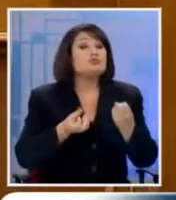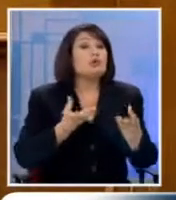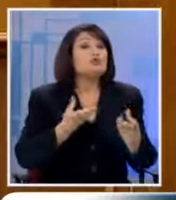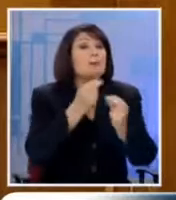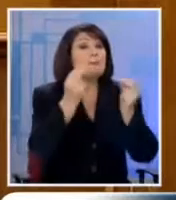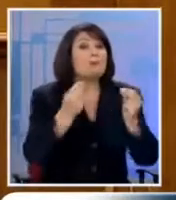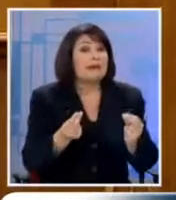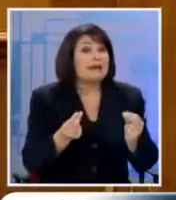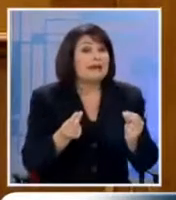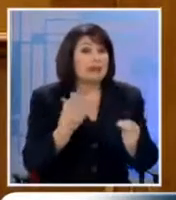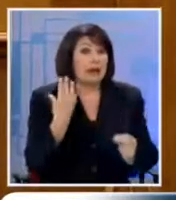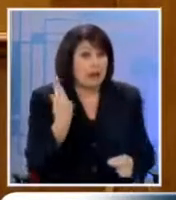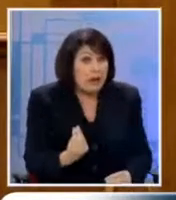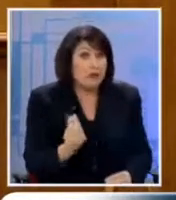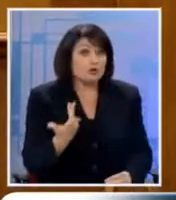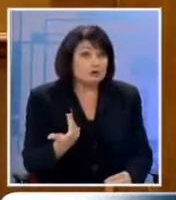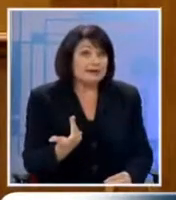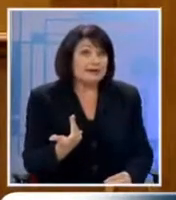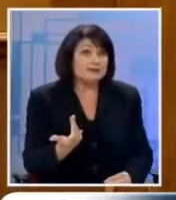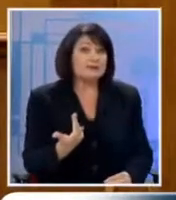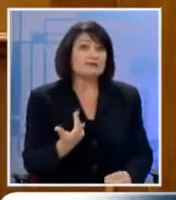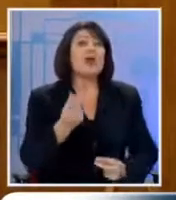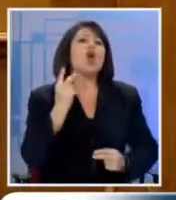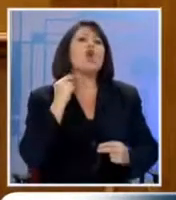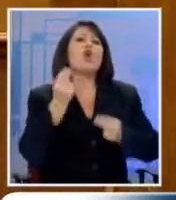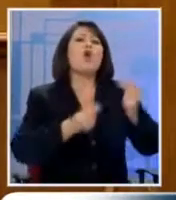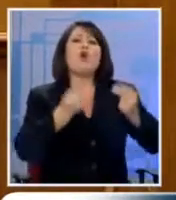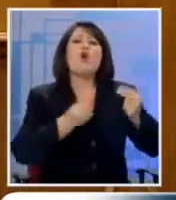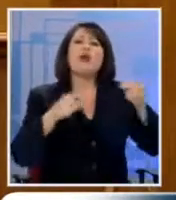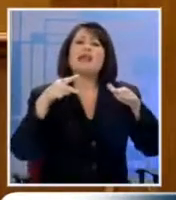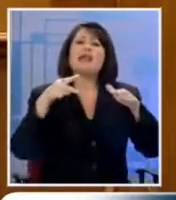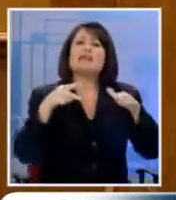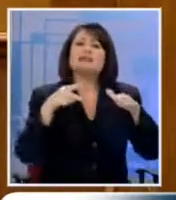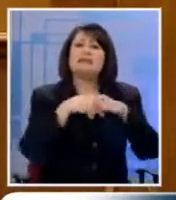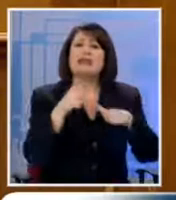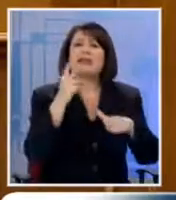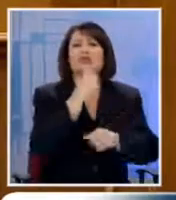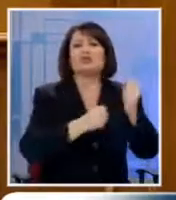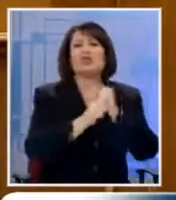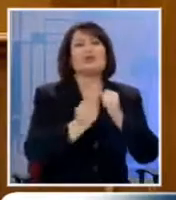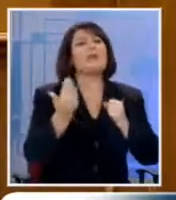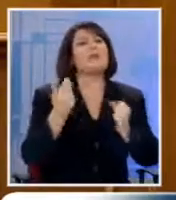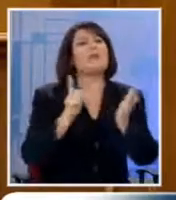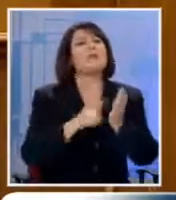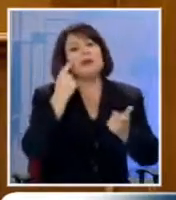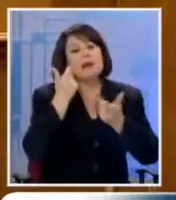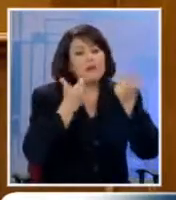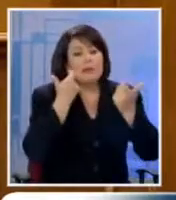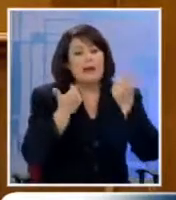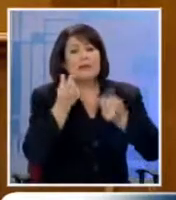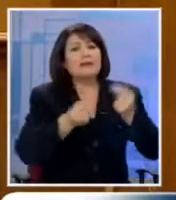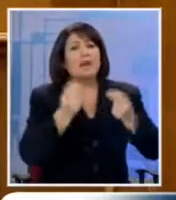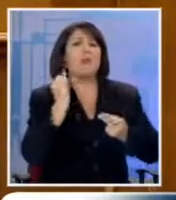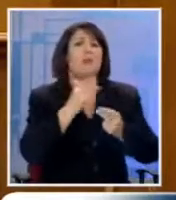τουρισμού. Ένα τέτοιο θα μπορούσε να είναι οι δορυφόροι λογαριασμοί που θα έπρεπε να έχουμε πριν από 20 χρόνια και ακόμα ούτε σήμερα έχουμε